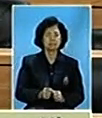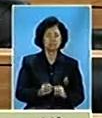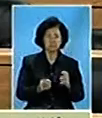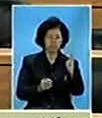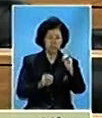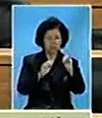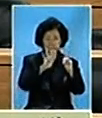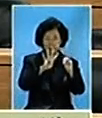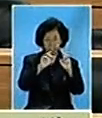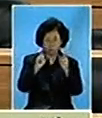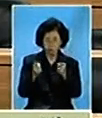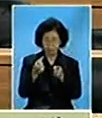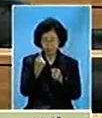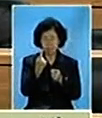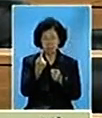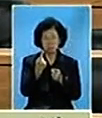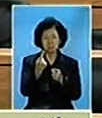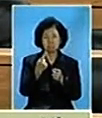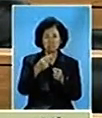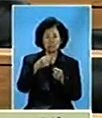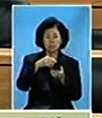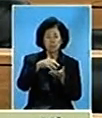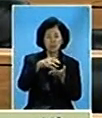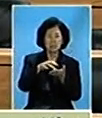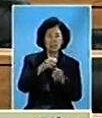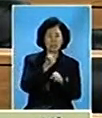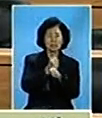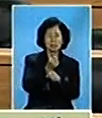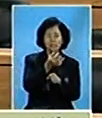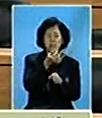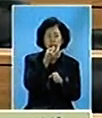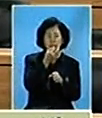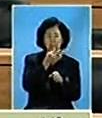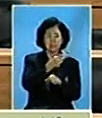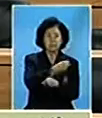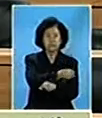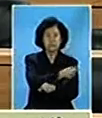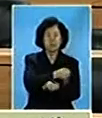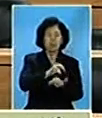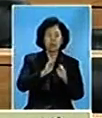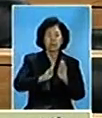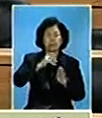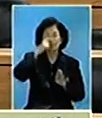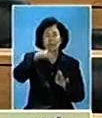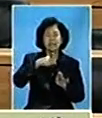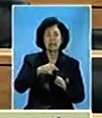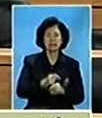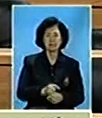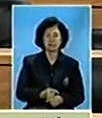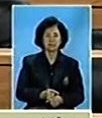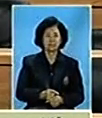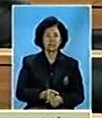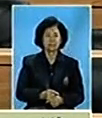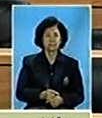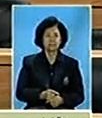งเล็บ1นะฮะจะว่าด้วยเรื่องการประกอบวิชาชีพการแพทย์แผนไทยได้แก่นะฮ